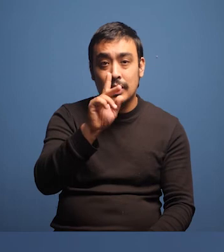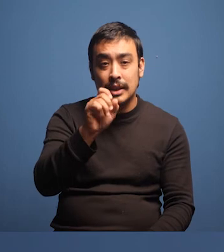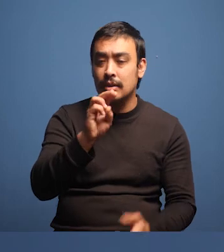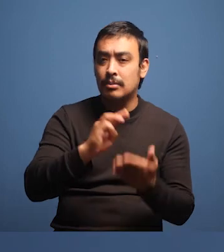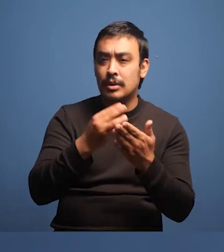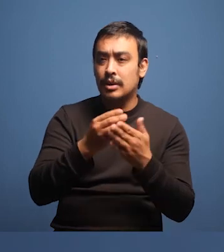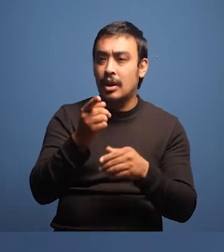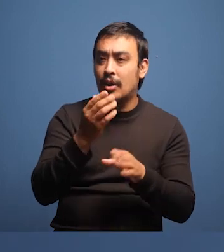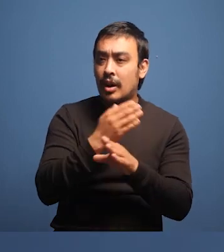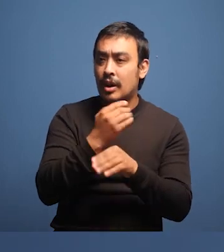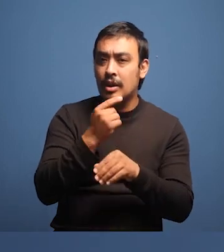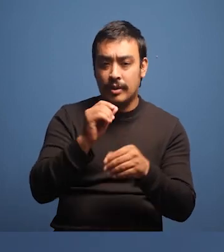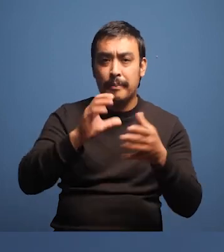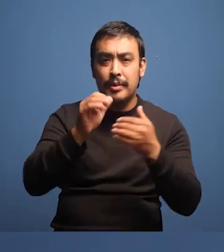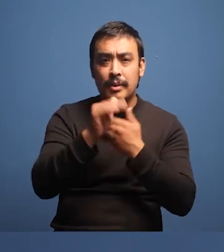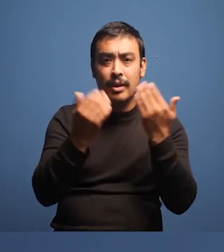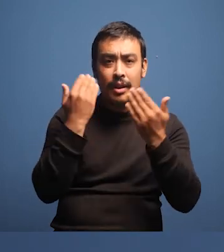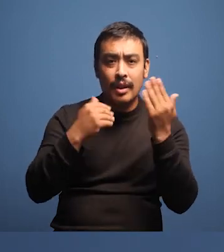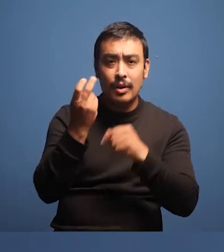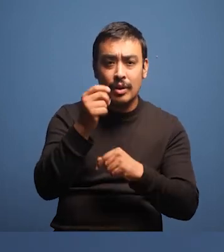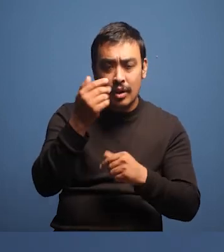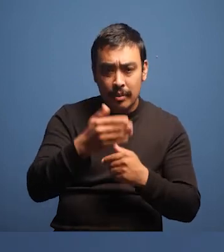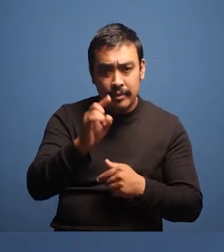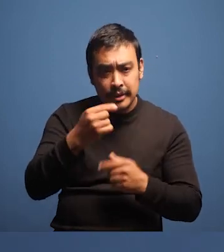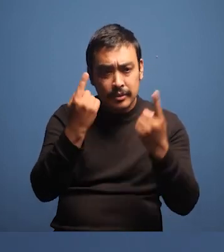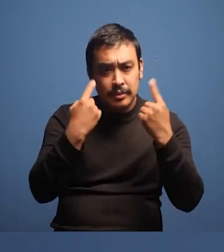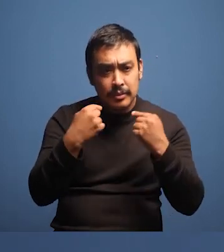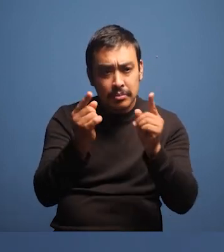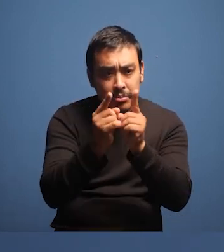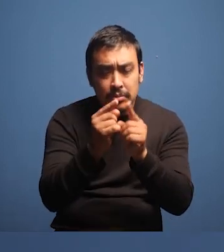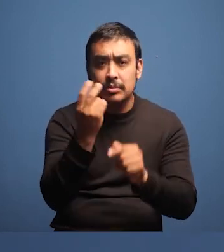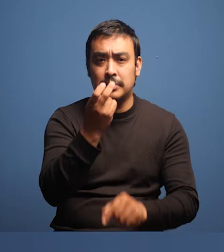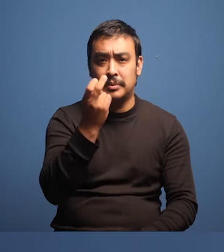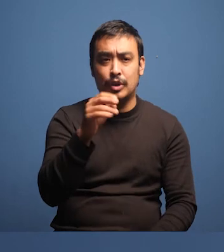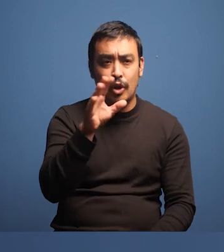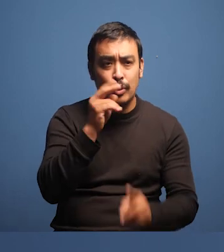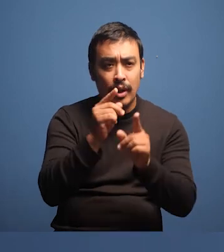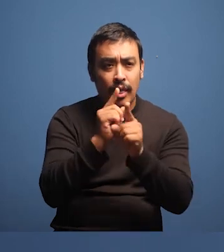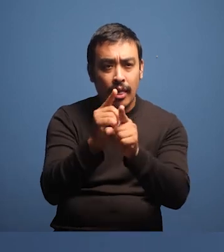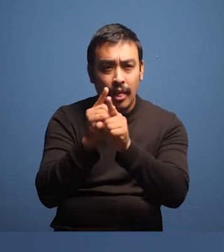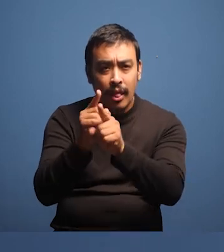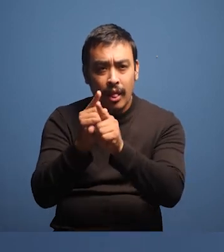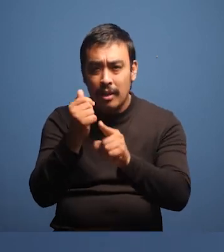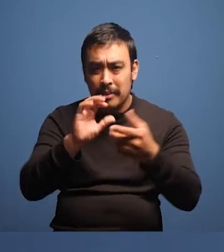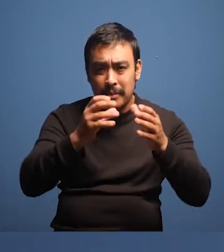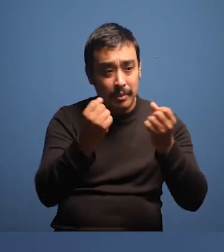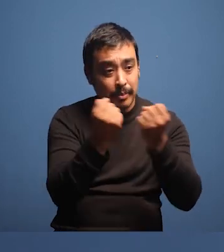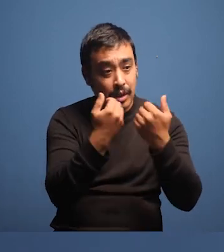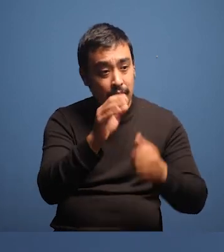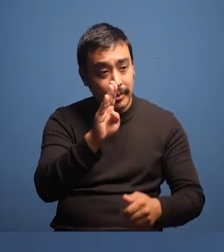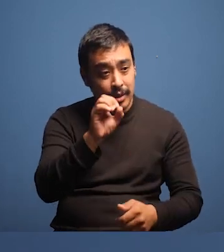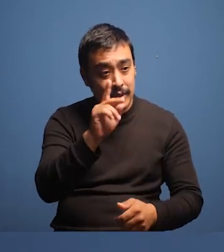क्या। अघिसम्म उसले डिजिटली हामीले एब्युज गर्न खोजिरहेको थियो भने अब ऊ फिजिकल हुन खोज्छ क्या, हुन्छ नि, उसले सबै कुरा फलो गरेपछि अब डिजिटलमा ब्लक गरेपछि ऊ फिजिकली